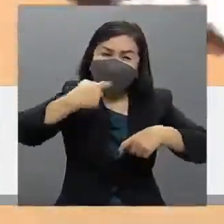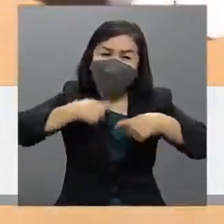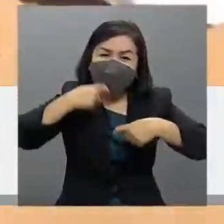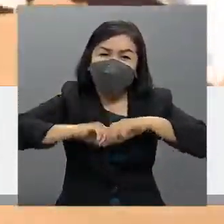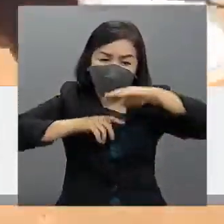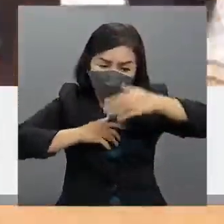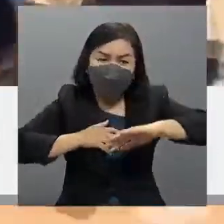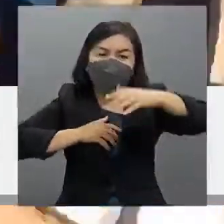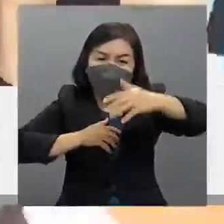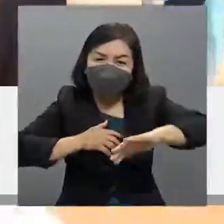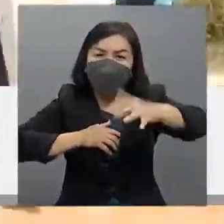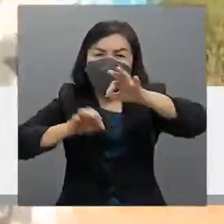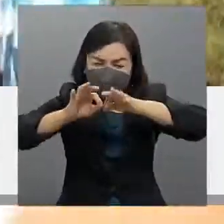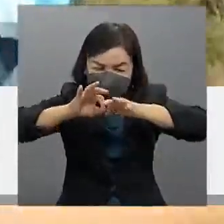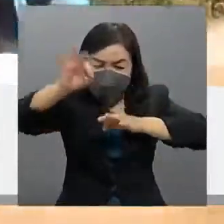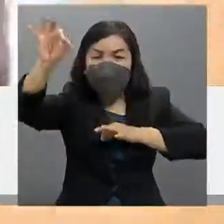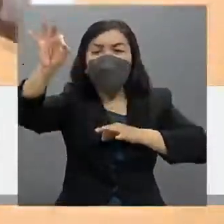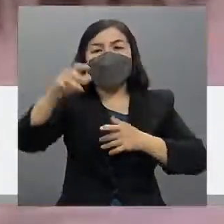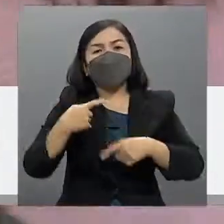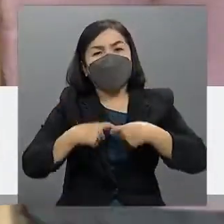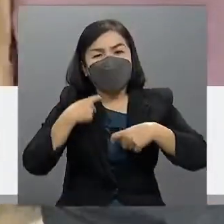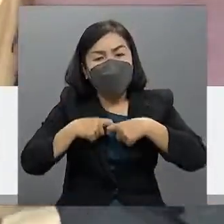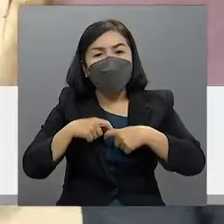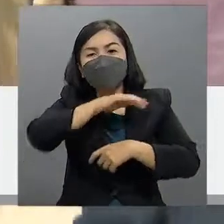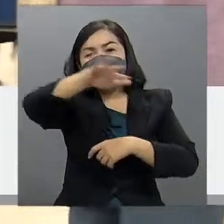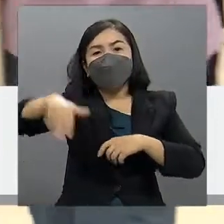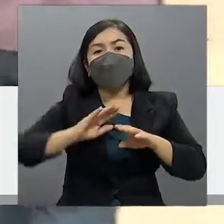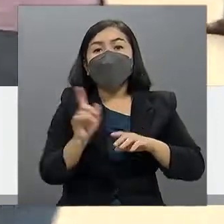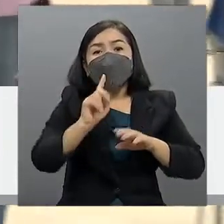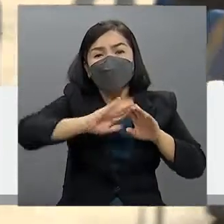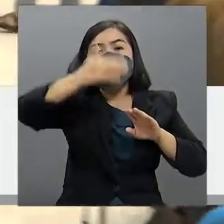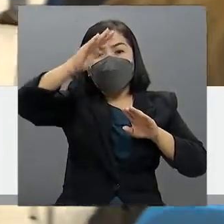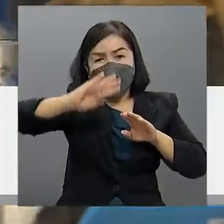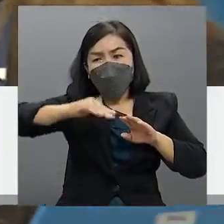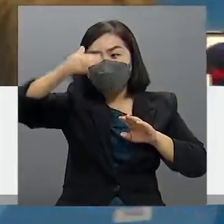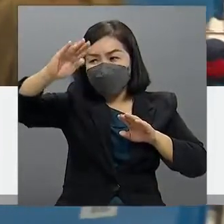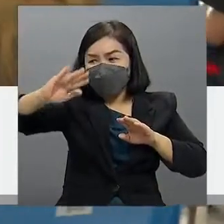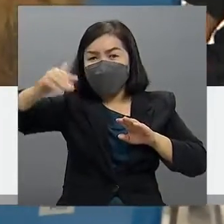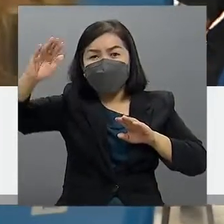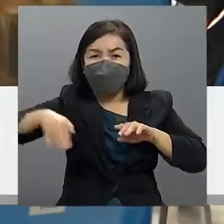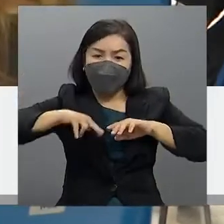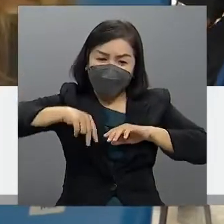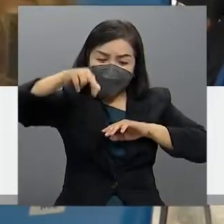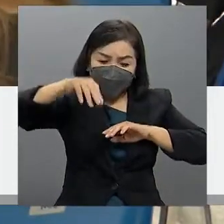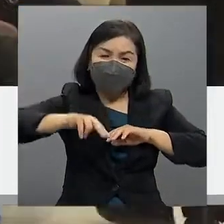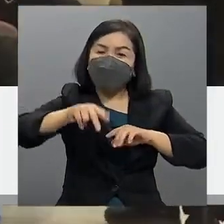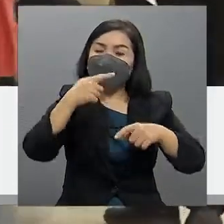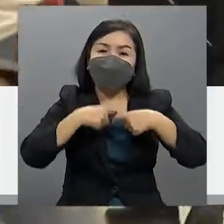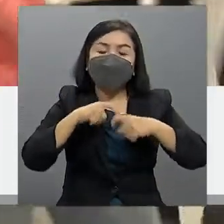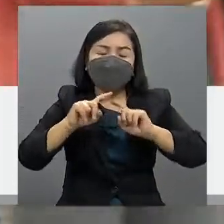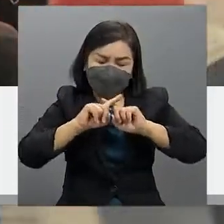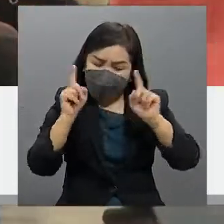กันดารซึ่งพื้นที่ส่วนใหญ่เป็นพื้นที่เขานะคะแต่ทีมแพทย์ยืนยันว่าจะเข้าไปฉีดวัคซีนให้ได้มาก